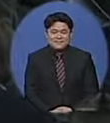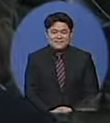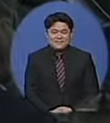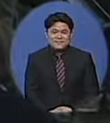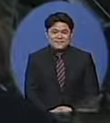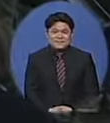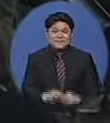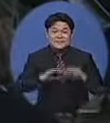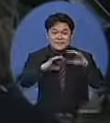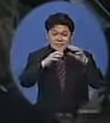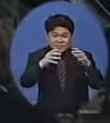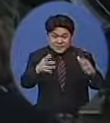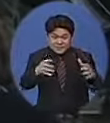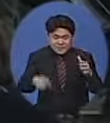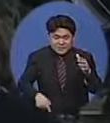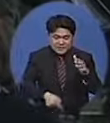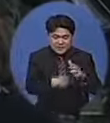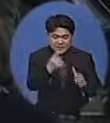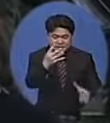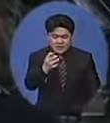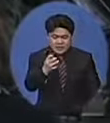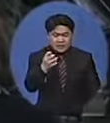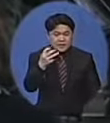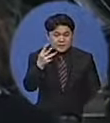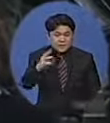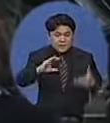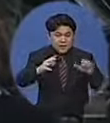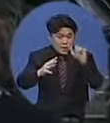세계 143개국.